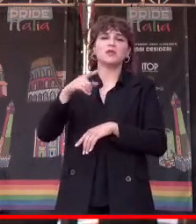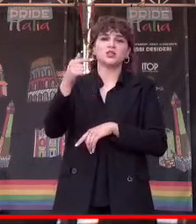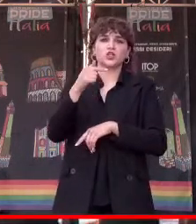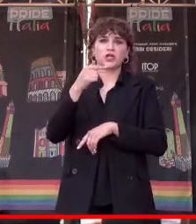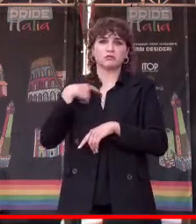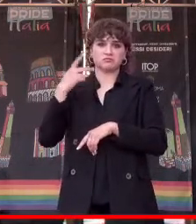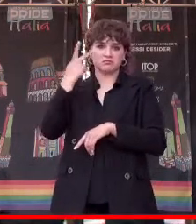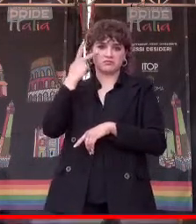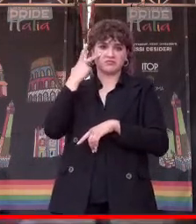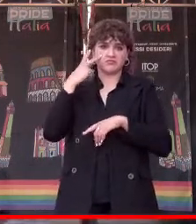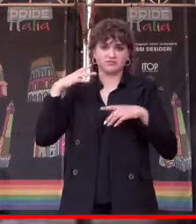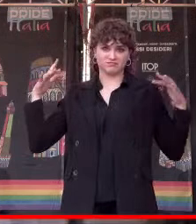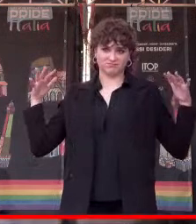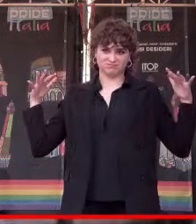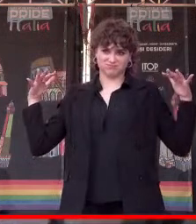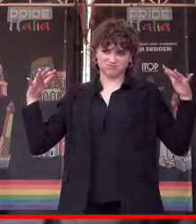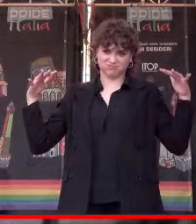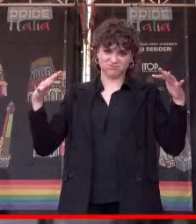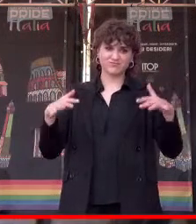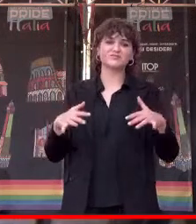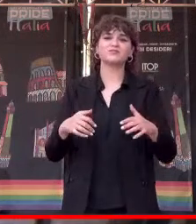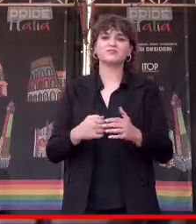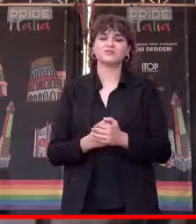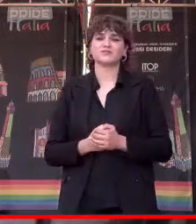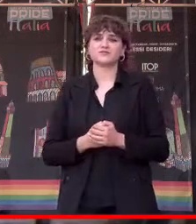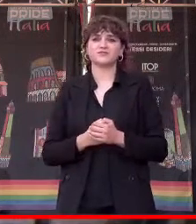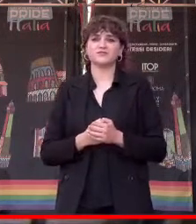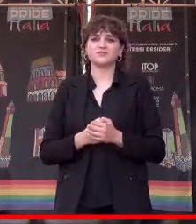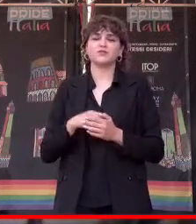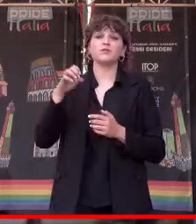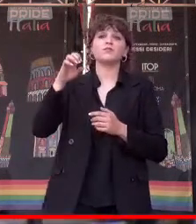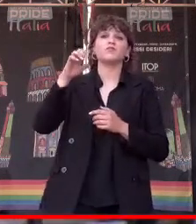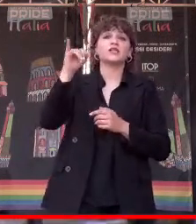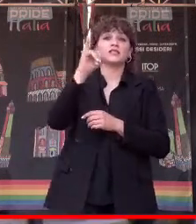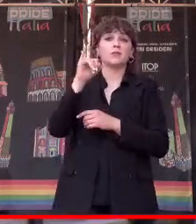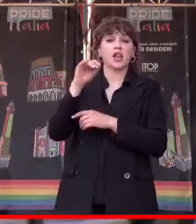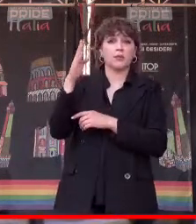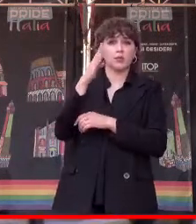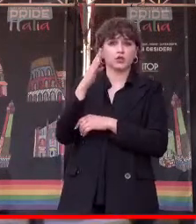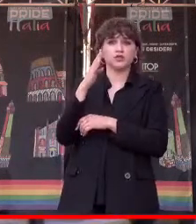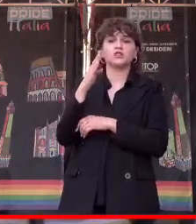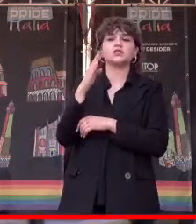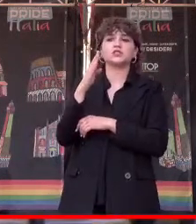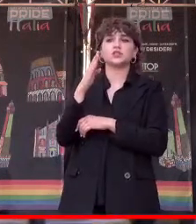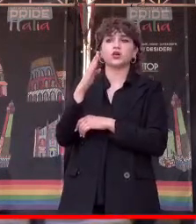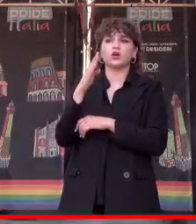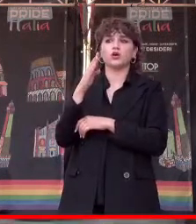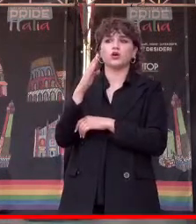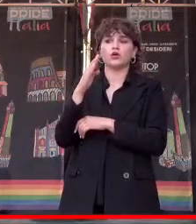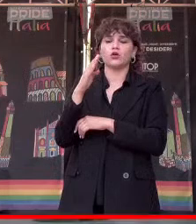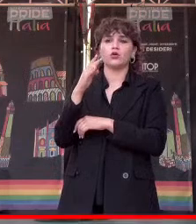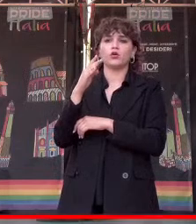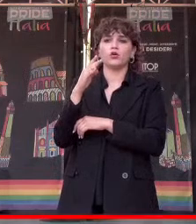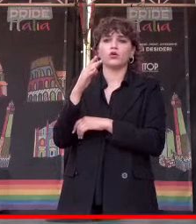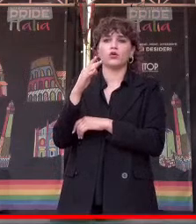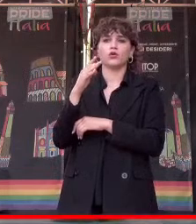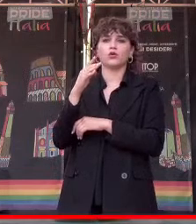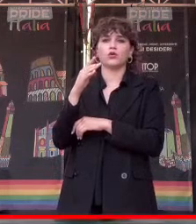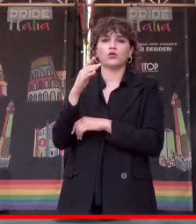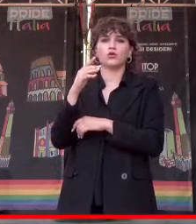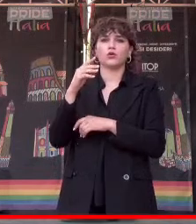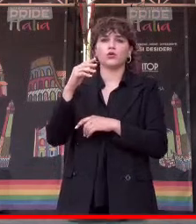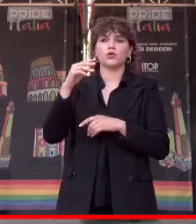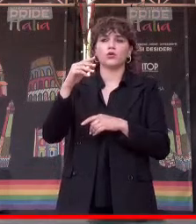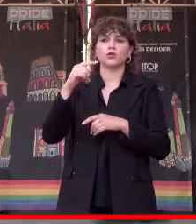Facciamo concludere l'intervento Isabella Bronzino, perché poi avevamo dato la parola ad Alice che risponderà, insomma, da architetta e progettista. Vorrei